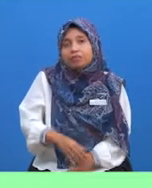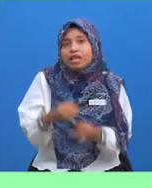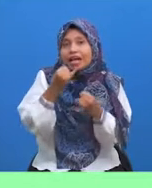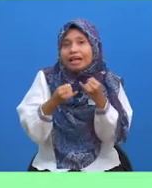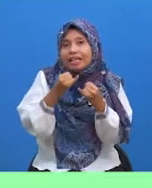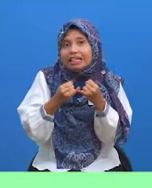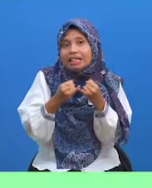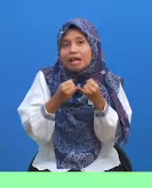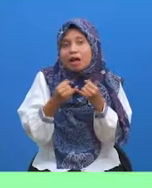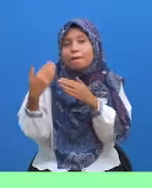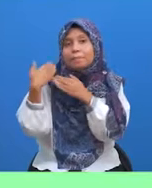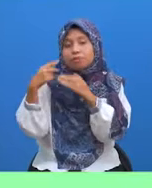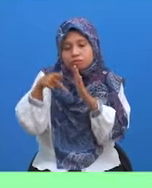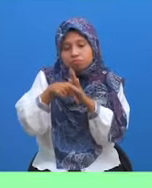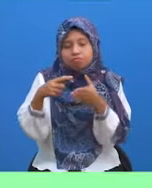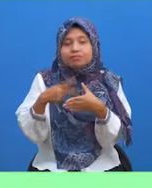pengeluaran